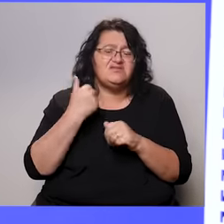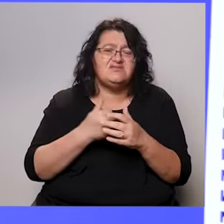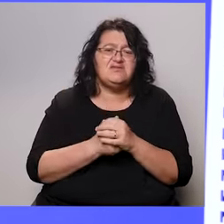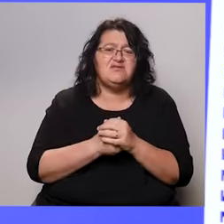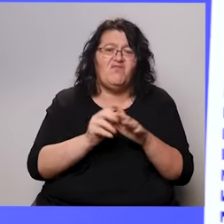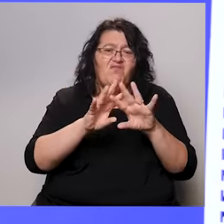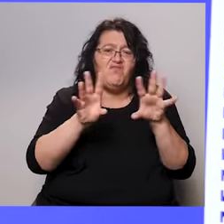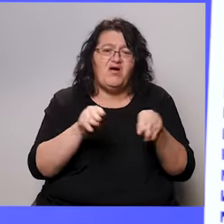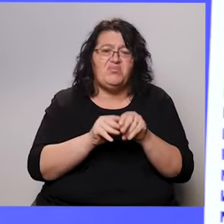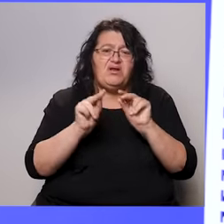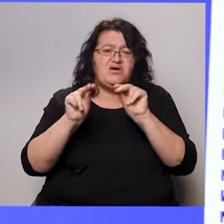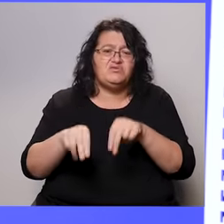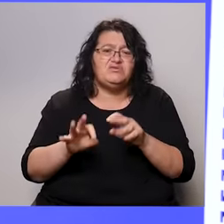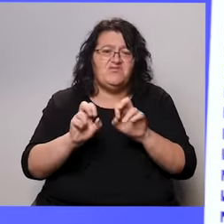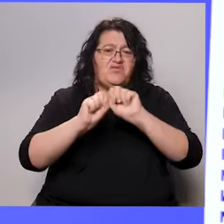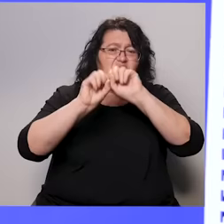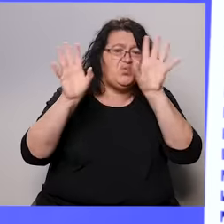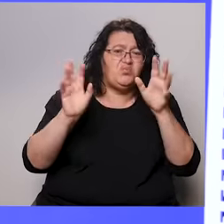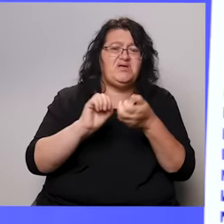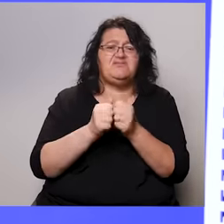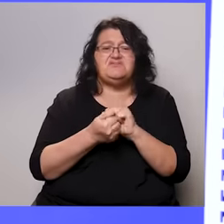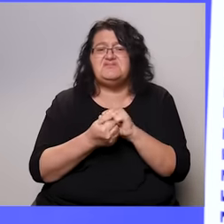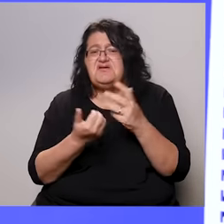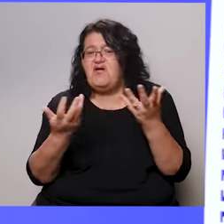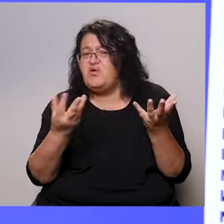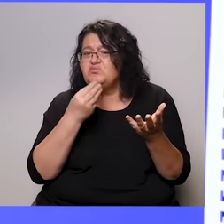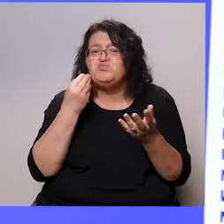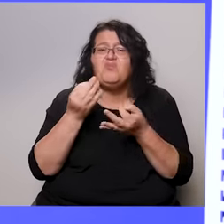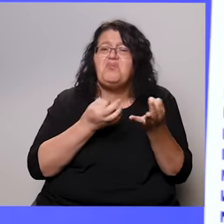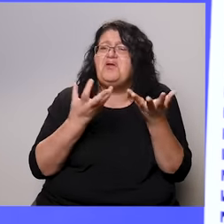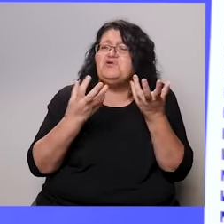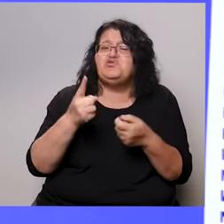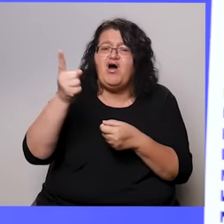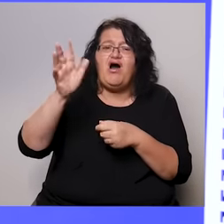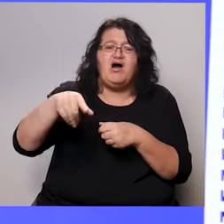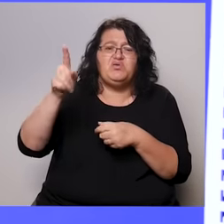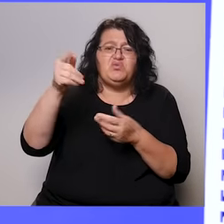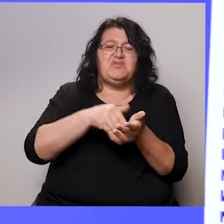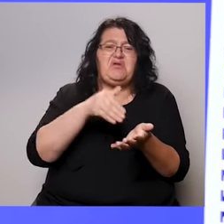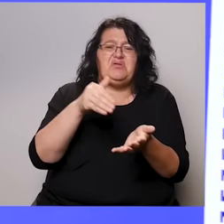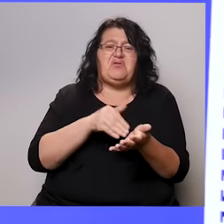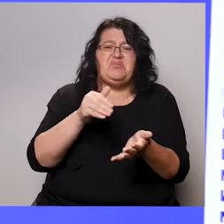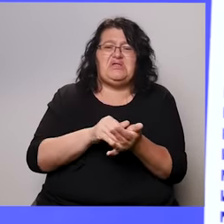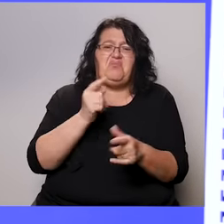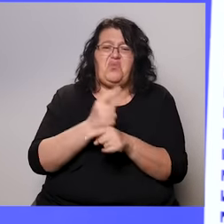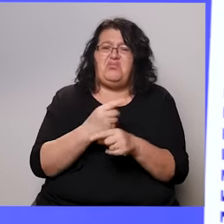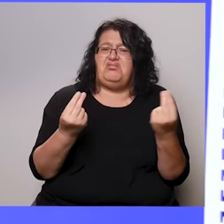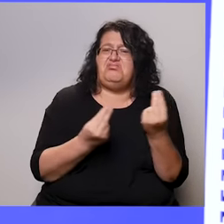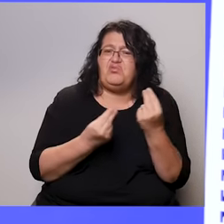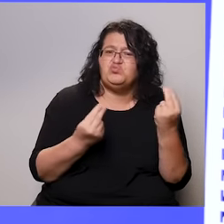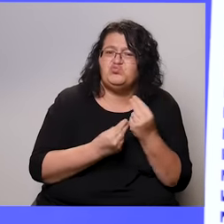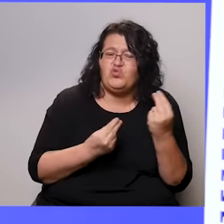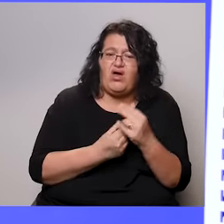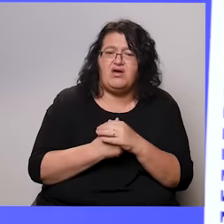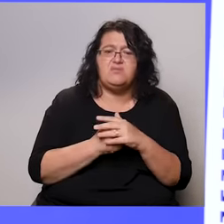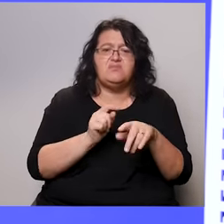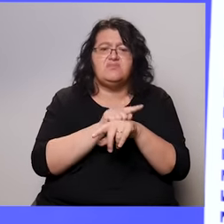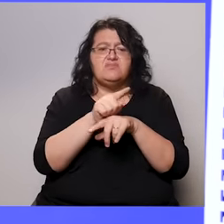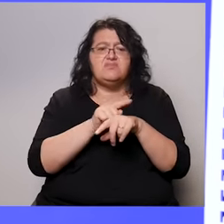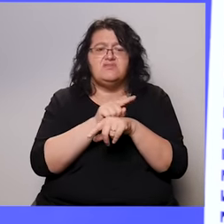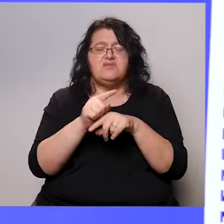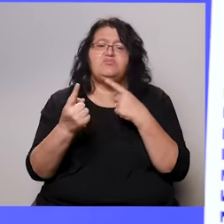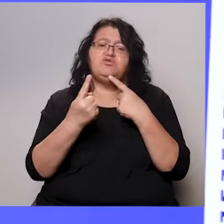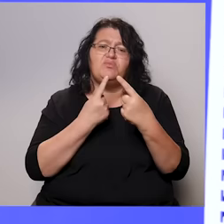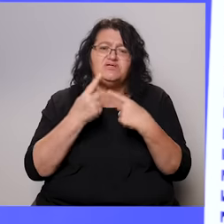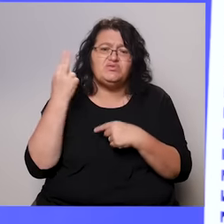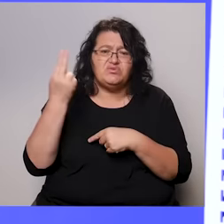în familia în care ajunge, să fie o lumină, să... Ce plan ai cu copilul ăsta de trebuie neapărat să vină copilul ăsta? Și în timp ce am început să stau de